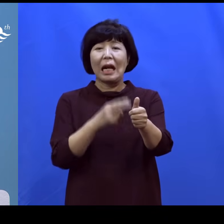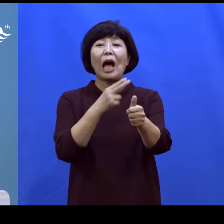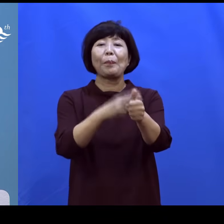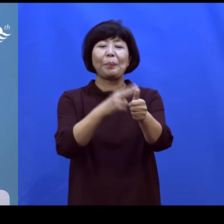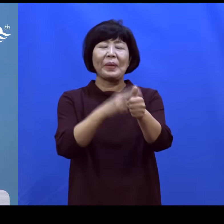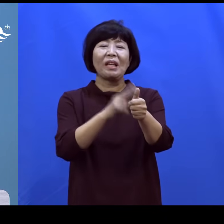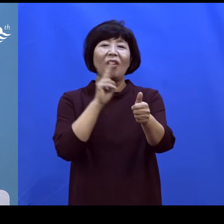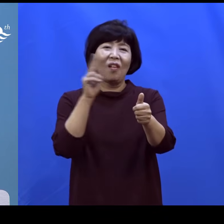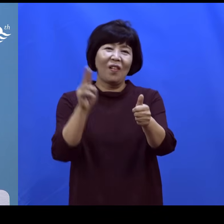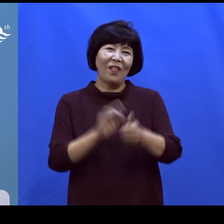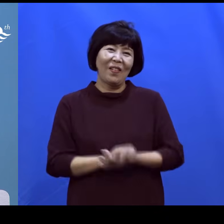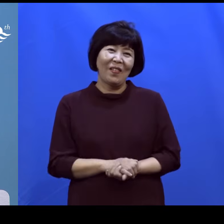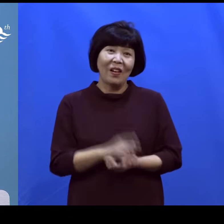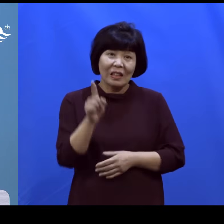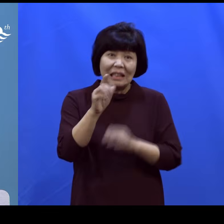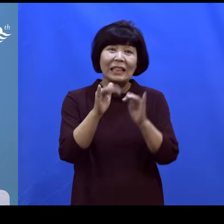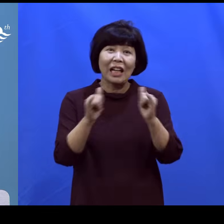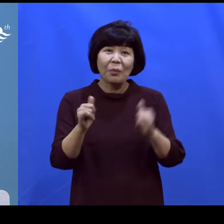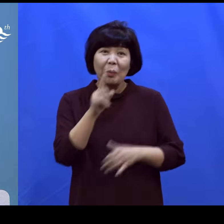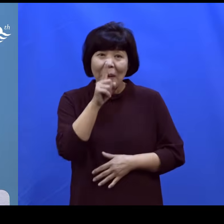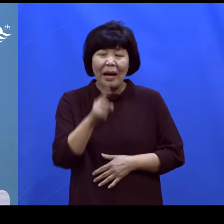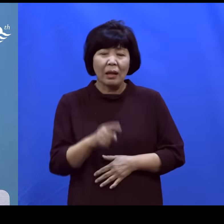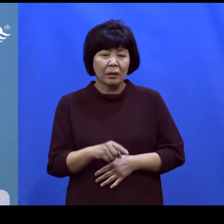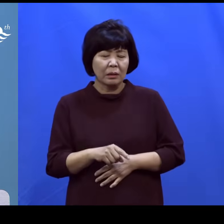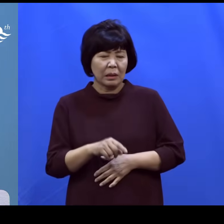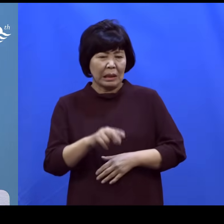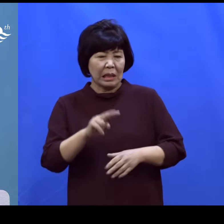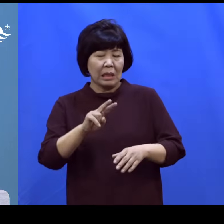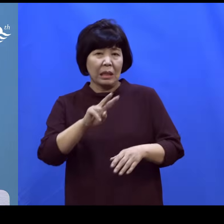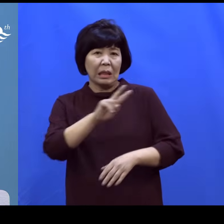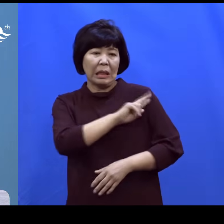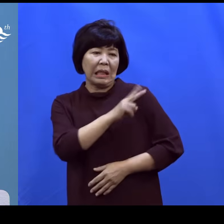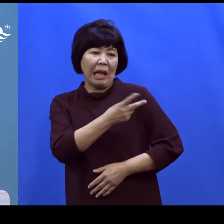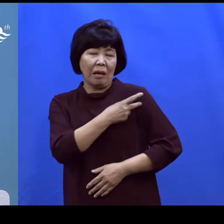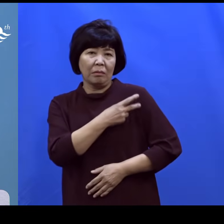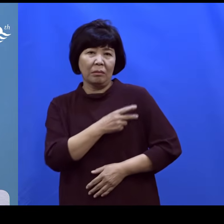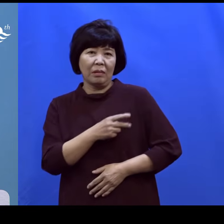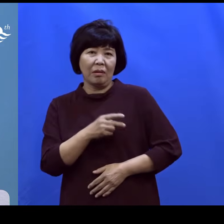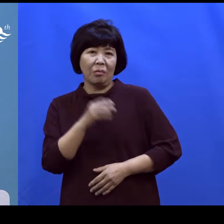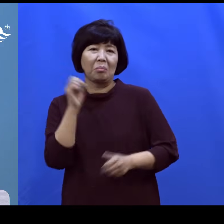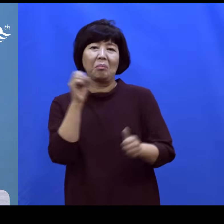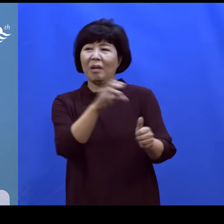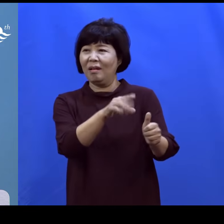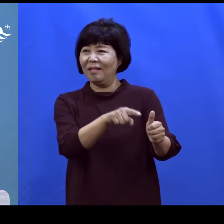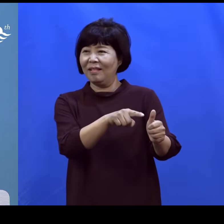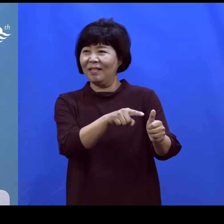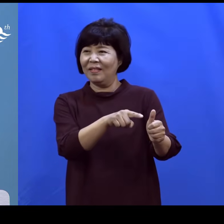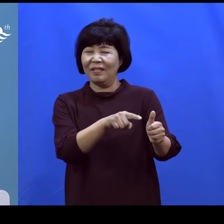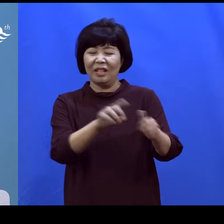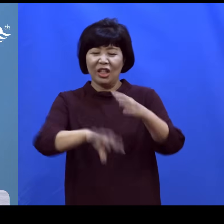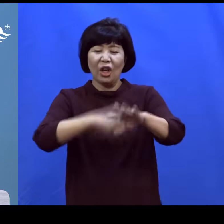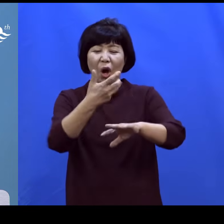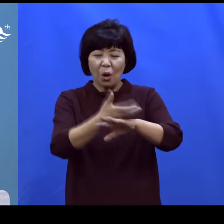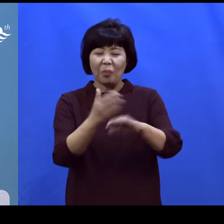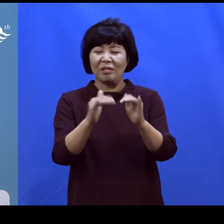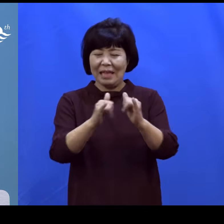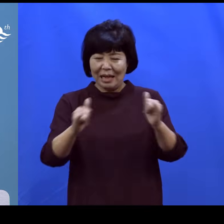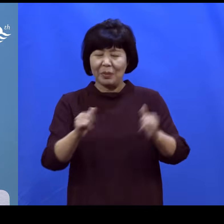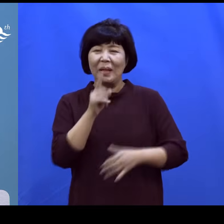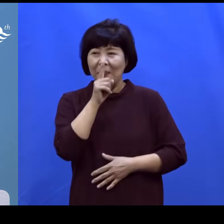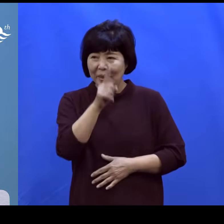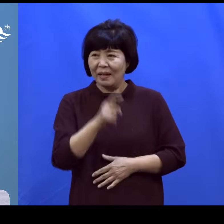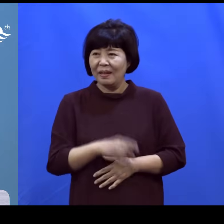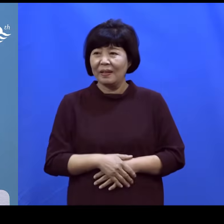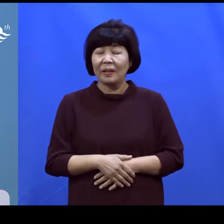한 사람으로, 어떤 사람은 그를 이단아로, 또 때로는 혁명가로, 그죠? 오병이의 사건이